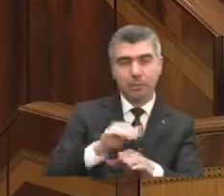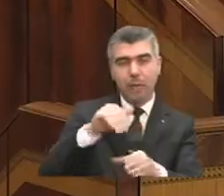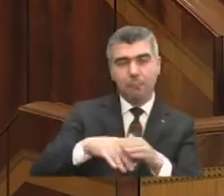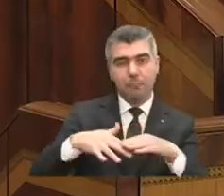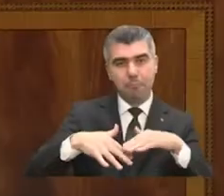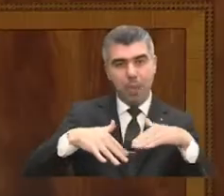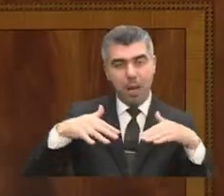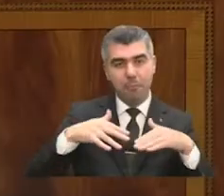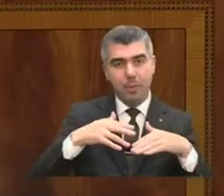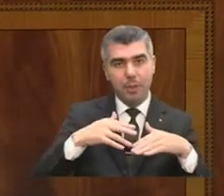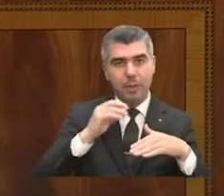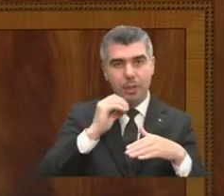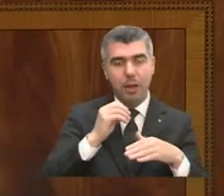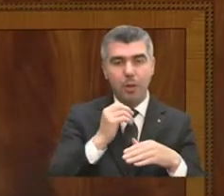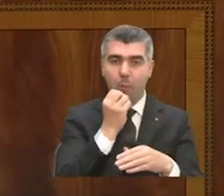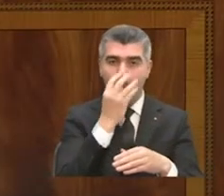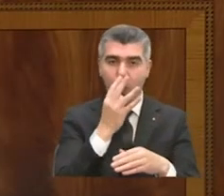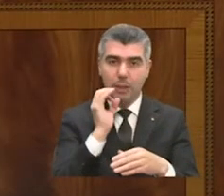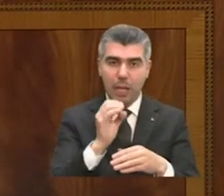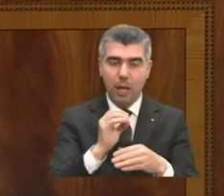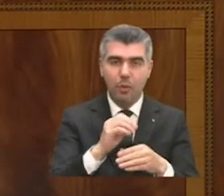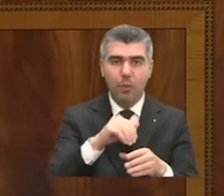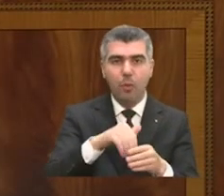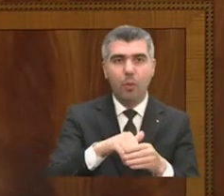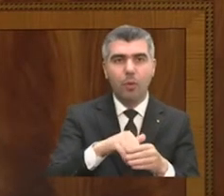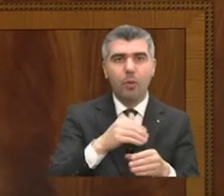Donc, permettez-nous, dans